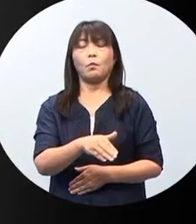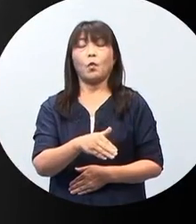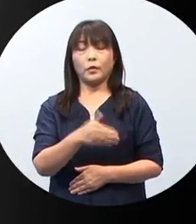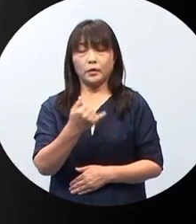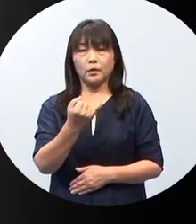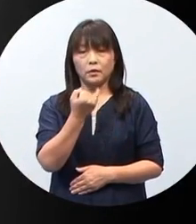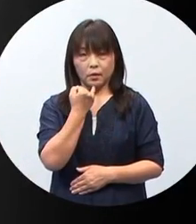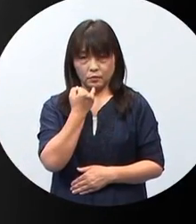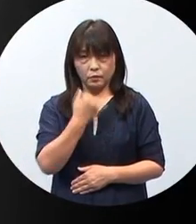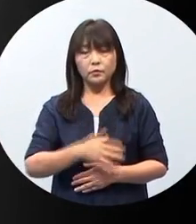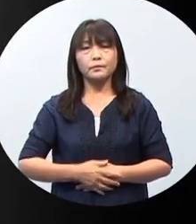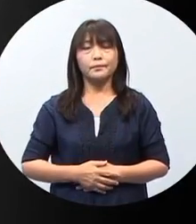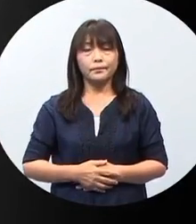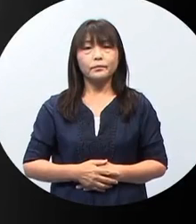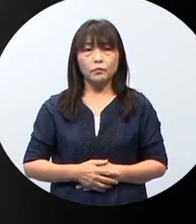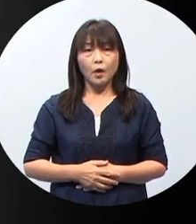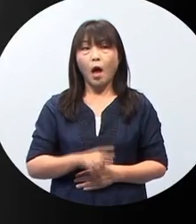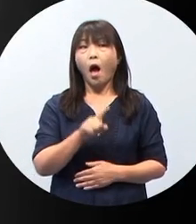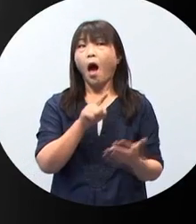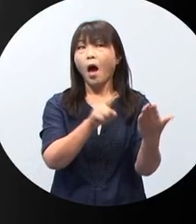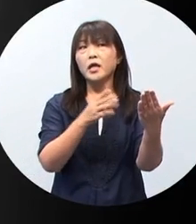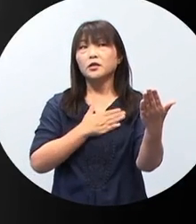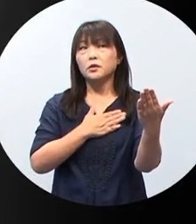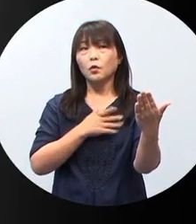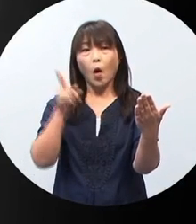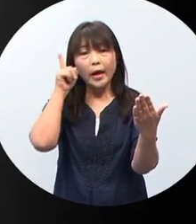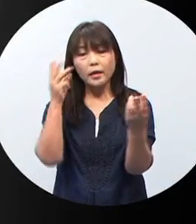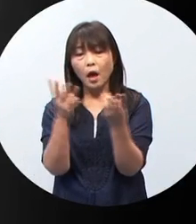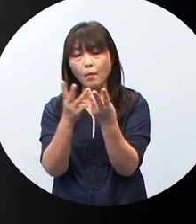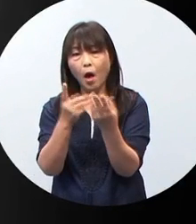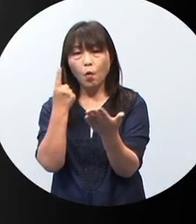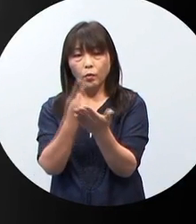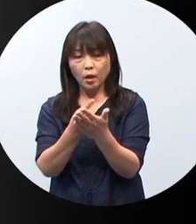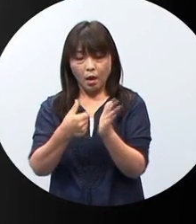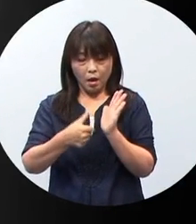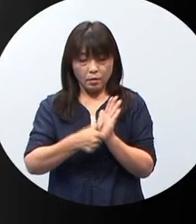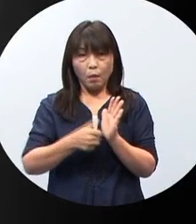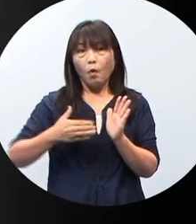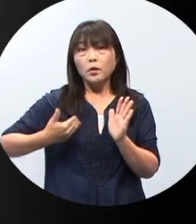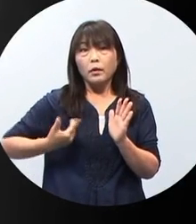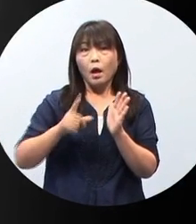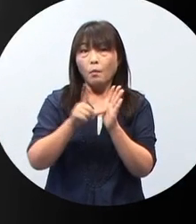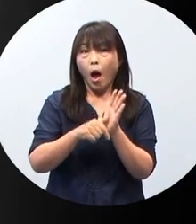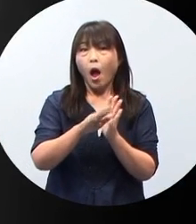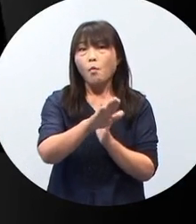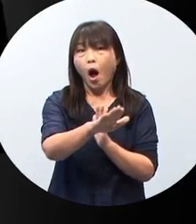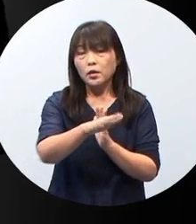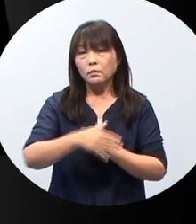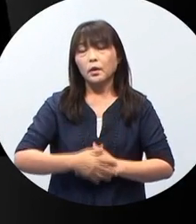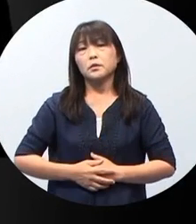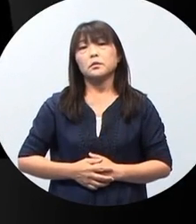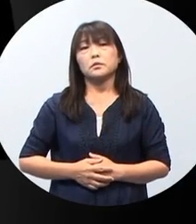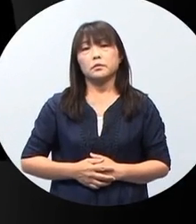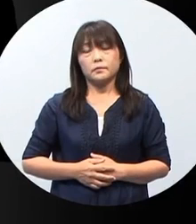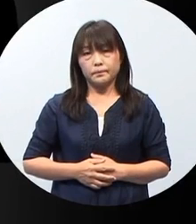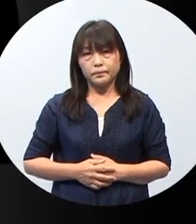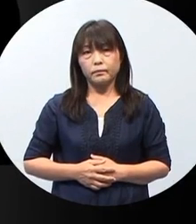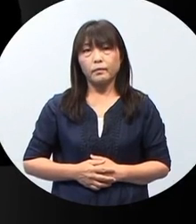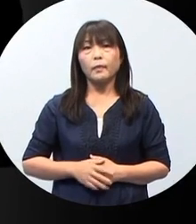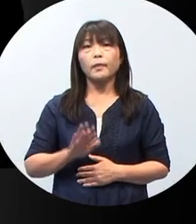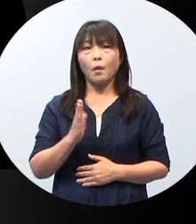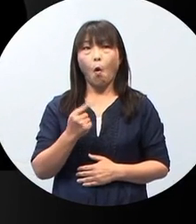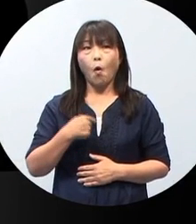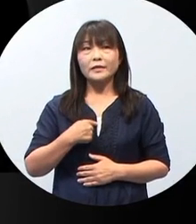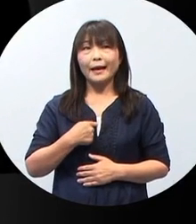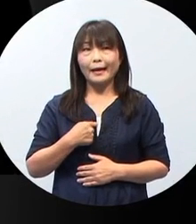知っているのは携帯電話の番号だけで、こちらの名前すら知らないということだってあるのです。それなのに